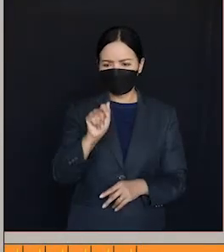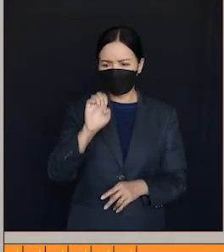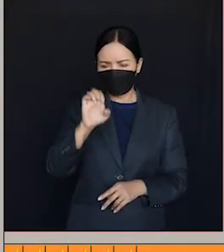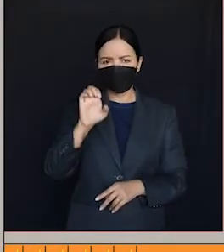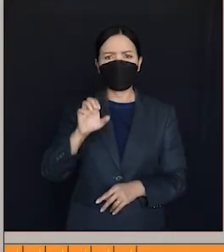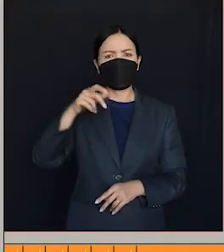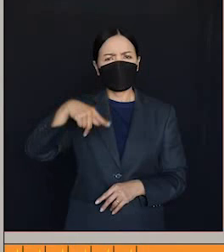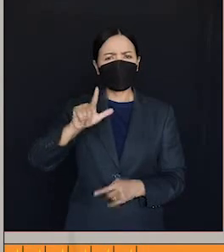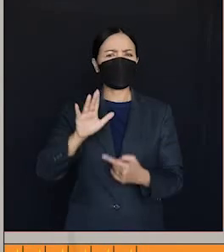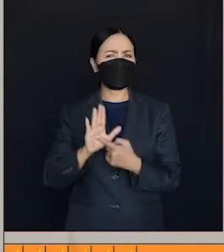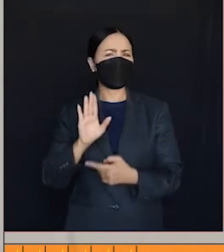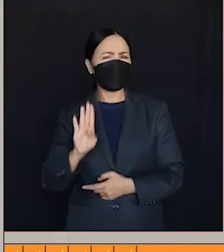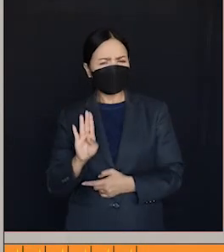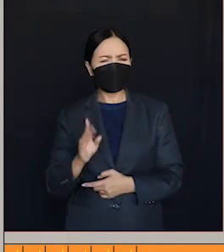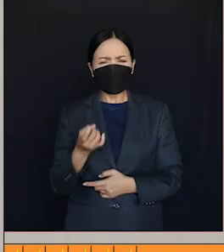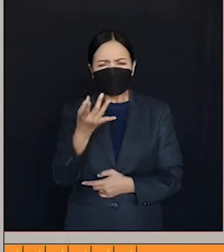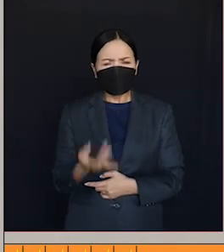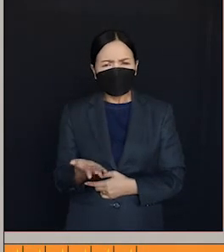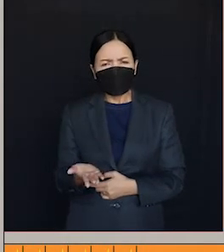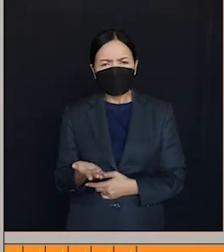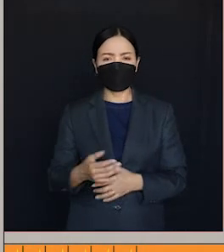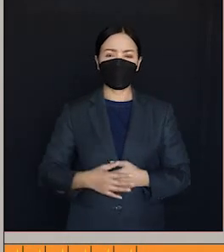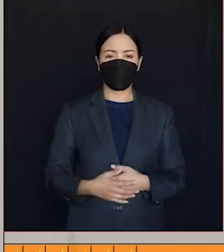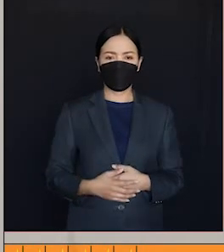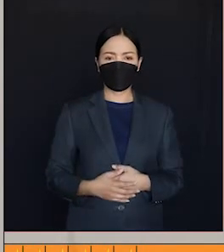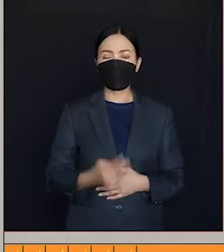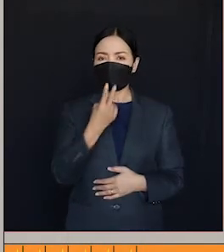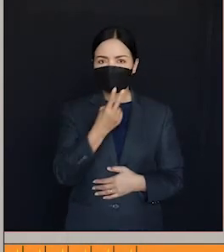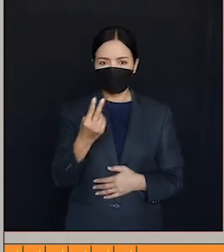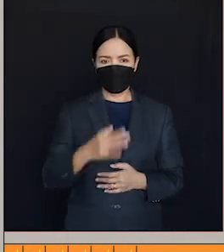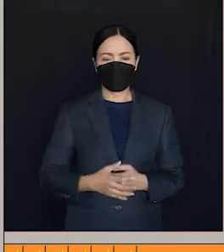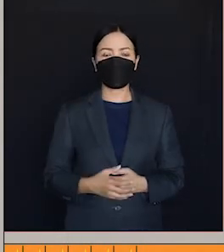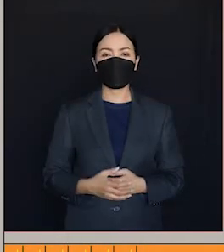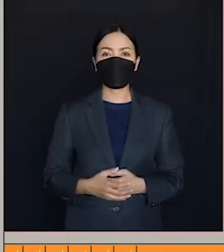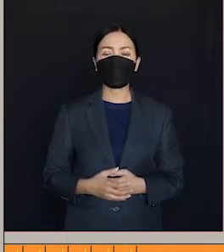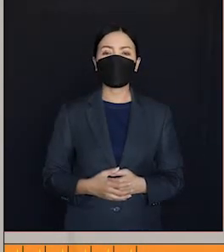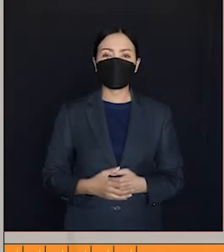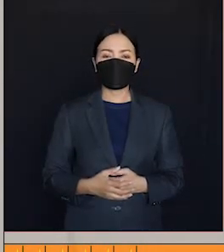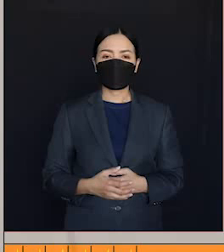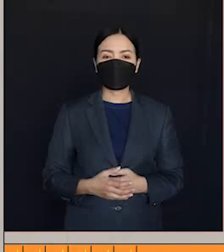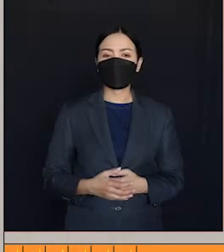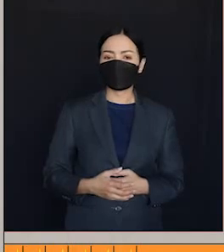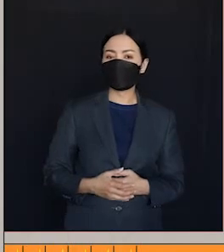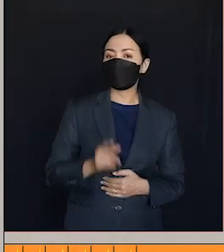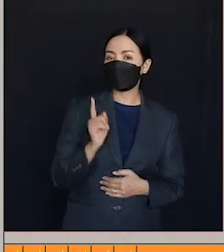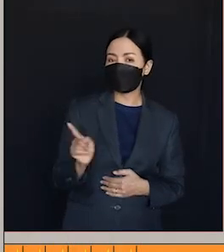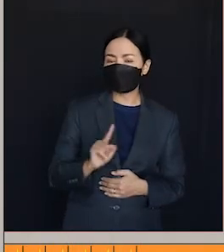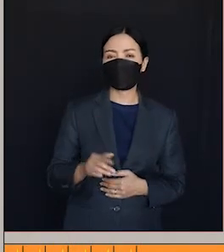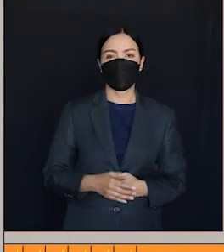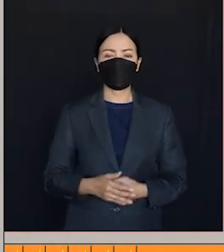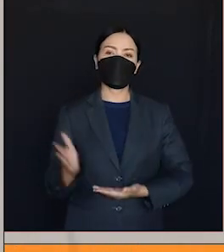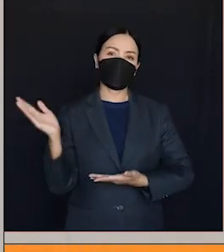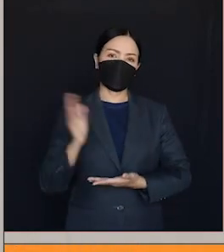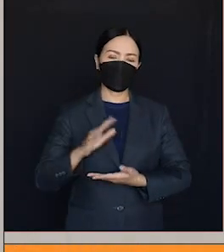ามาดูว่าจุดเด่นเป็นยังไงบ้างคะสำหรับนวัตกรรมนี ้ ePub นะคะเป็นสื่อสิ่